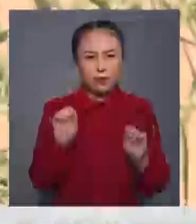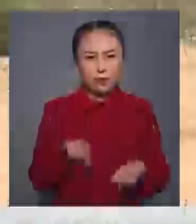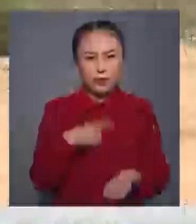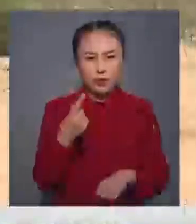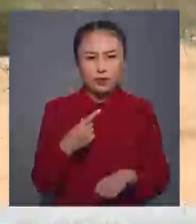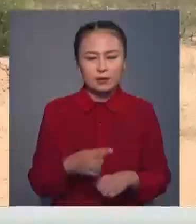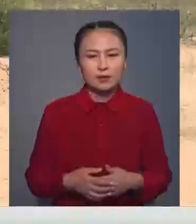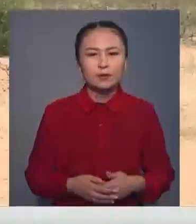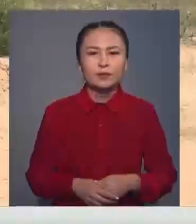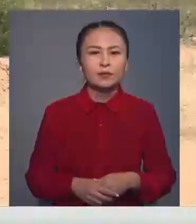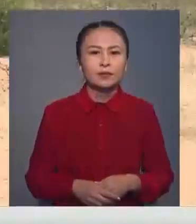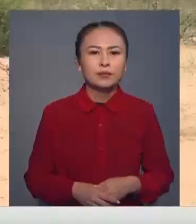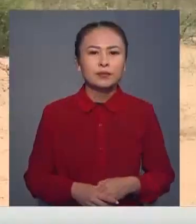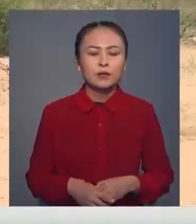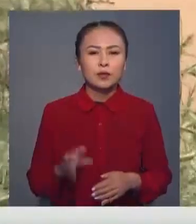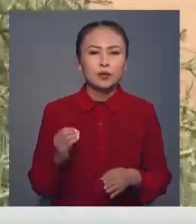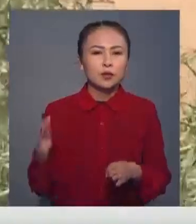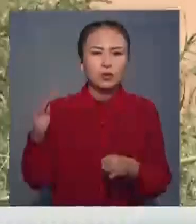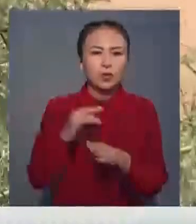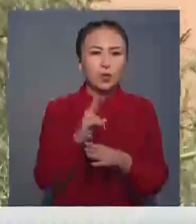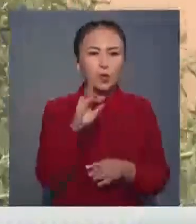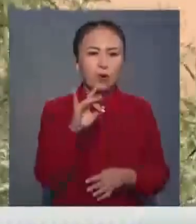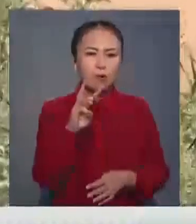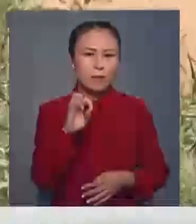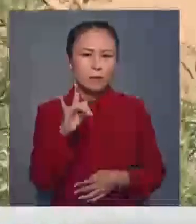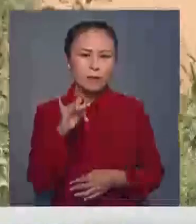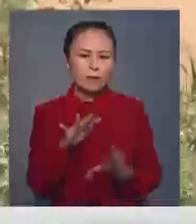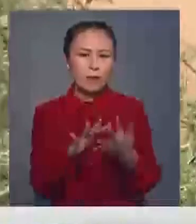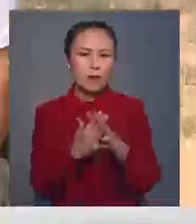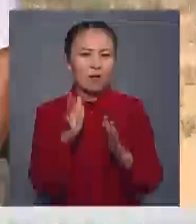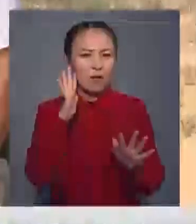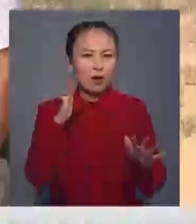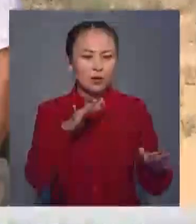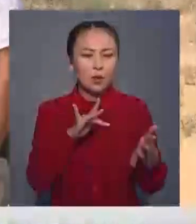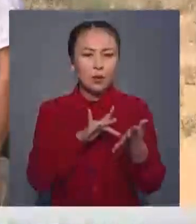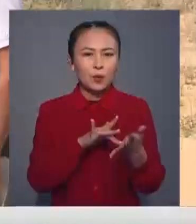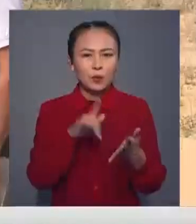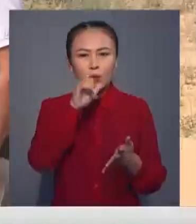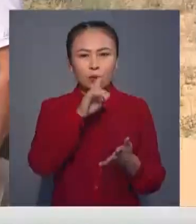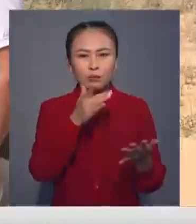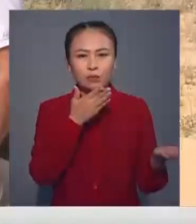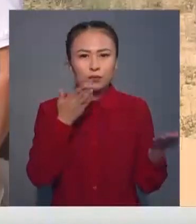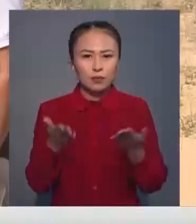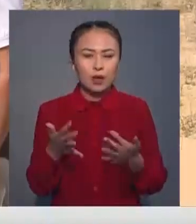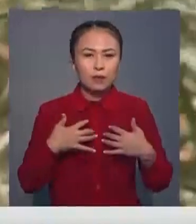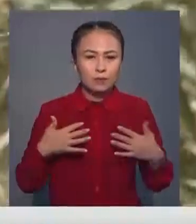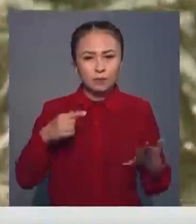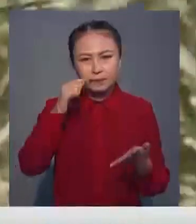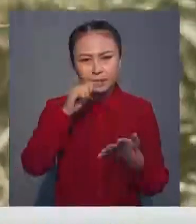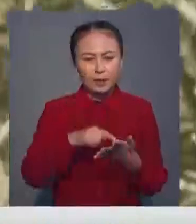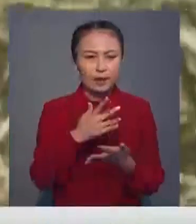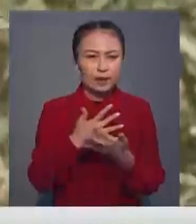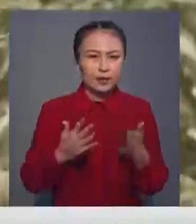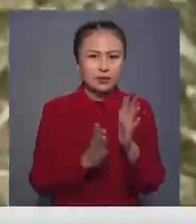болды дейді ауыл тұрғындары. Оған қоса Құрманғазы ауданындағы өзен көлдерде туристерді қызықтыратын аң мен құс, түрлі